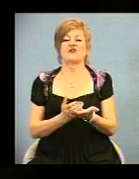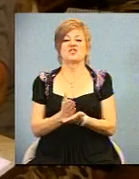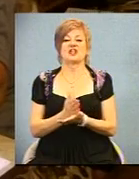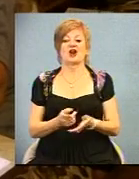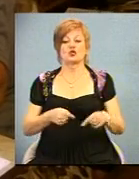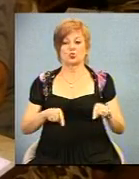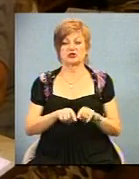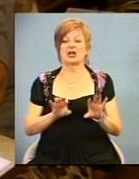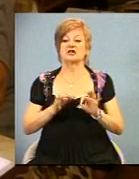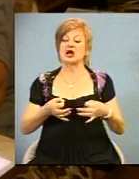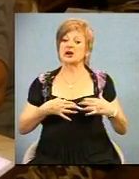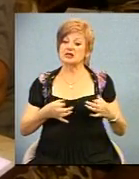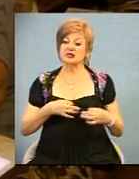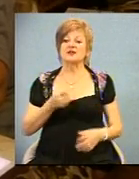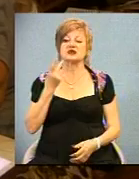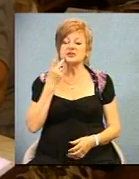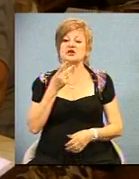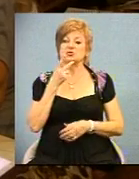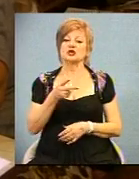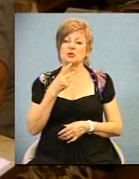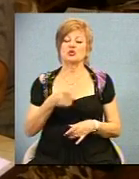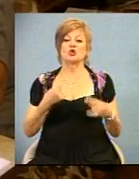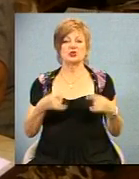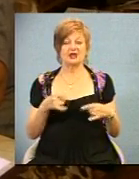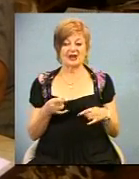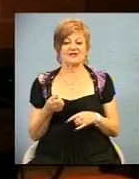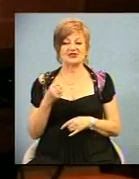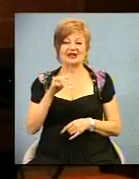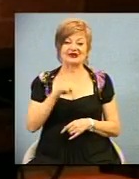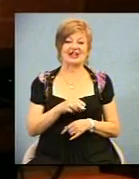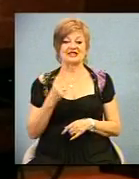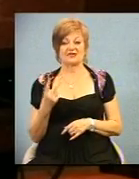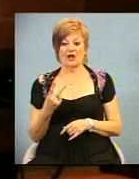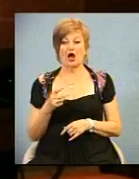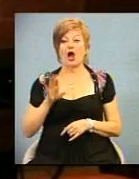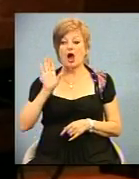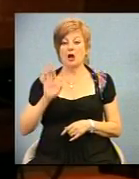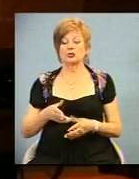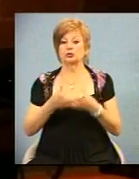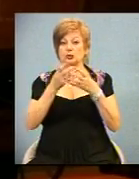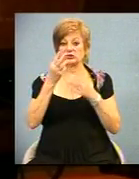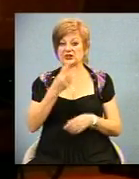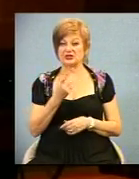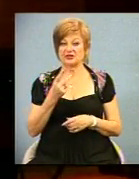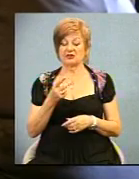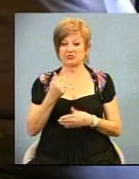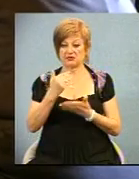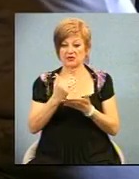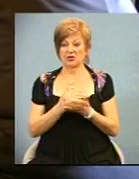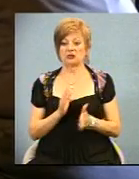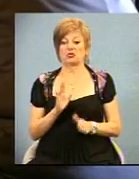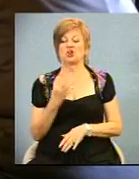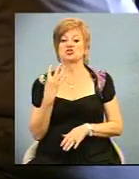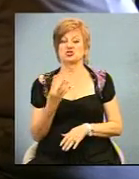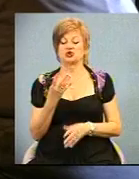Хортиця. Розповідає, завжди дивилася телевізор у цифровому форматі Т2. Та останнім часом із 32 каналів працюють тільки 4,